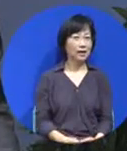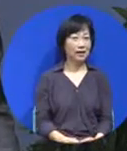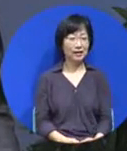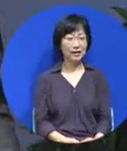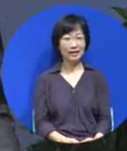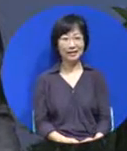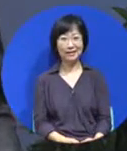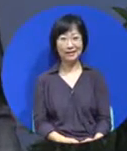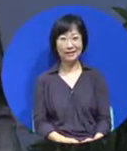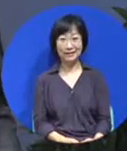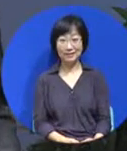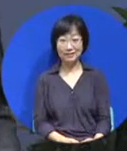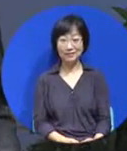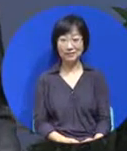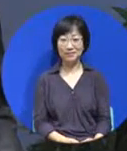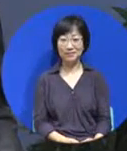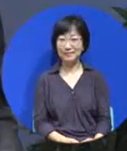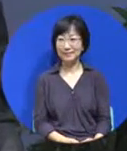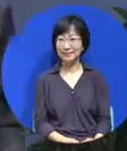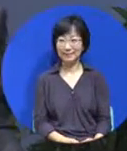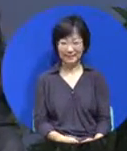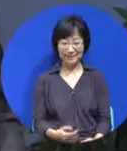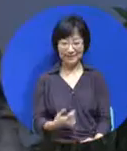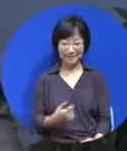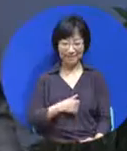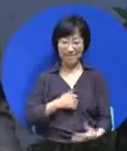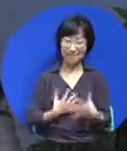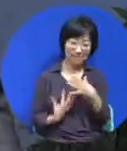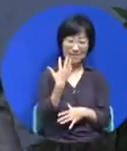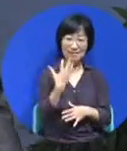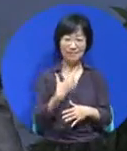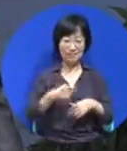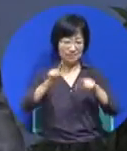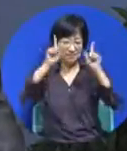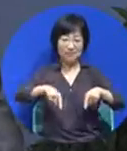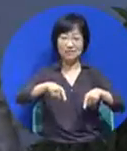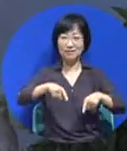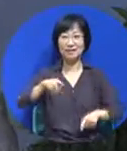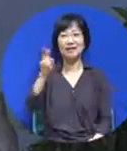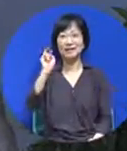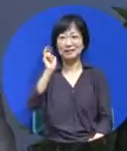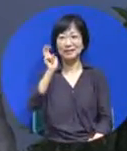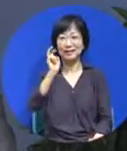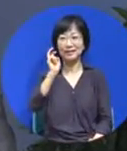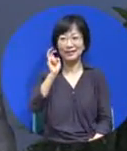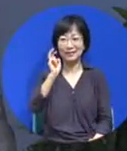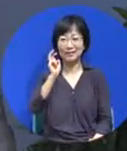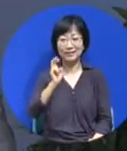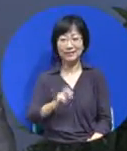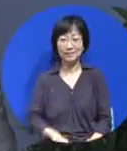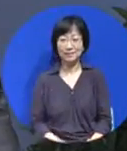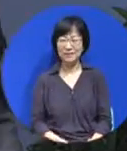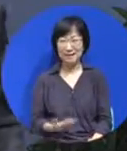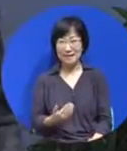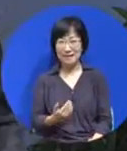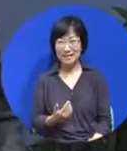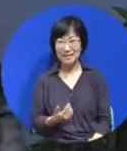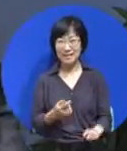there's no need to even ask 그렇죠? that. 애는 잘 됐다, 막 이혼식이. And you'll just say, all right, then that's it. We're going to have a divorce. 안 그래도